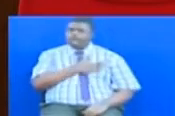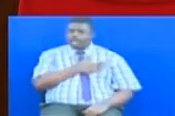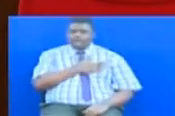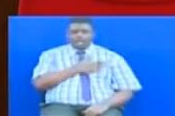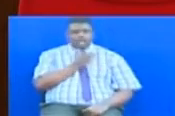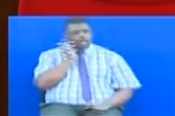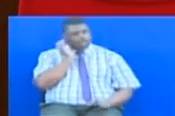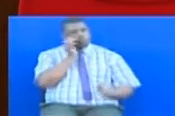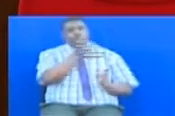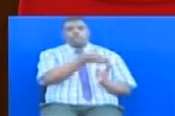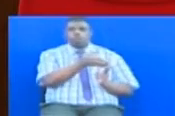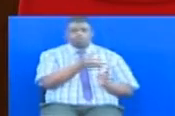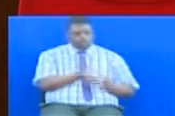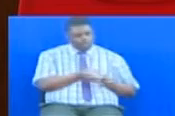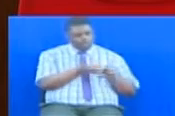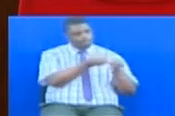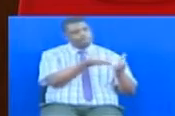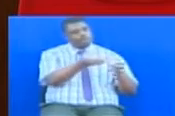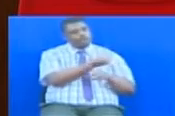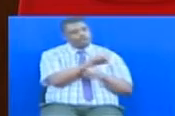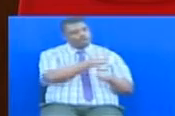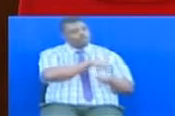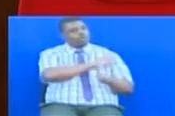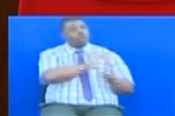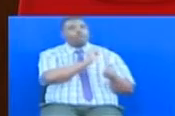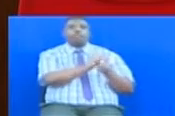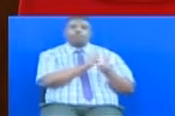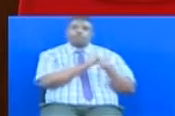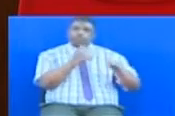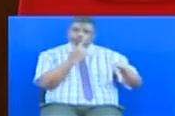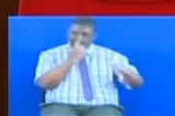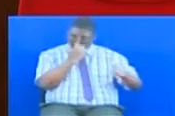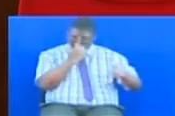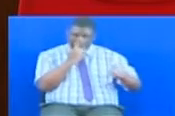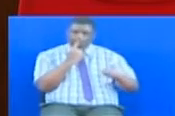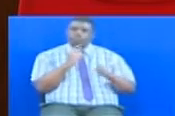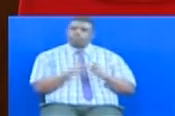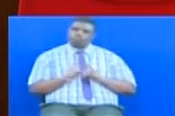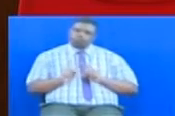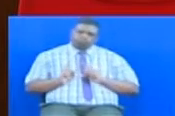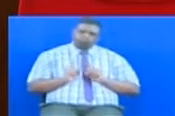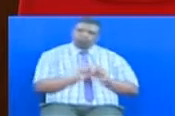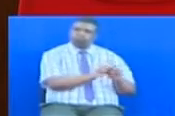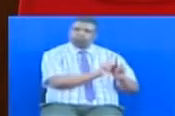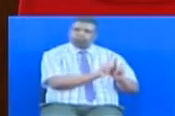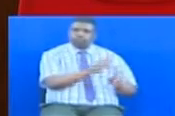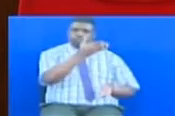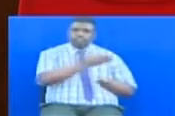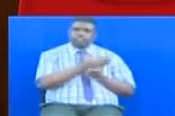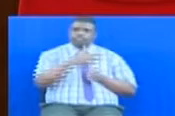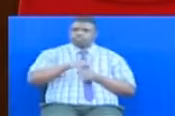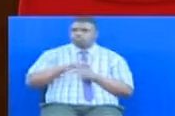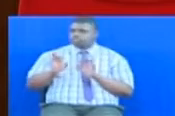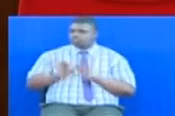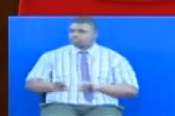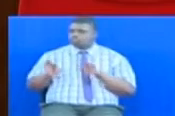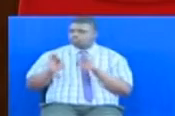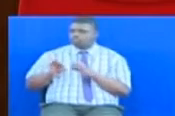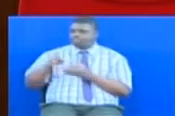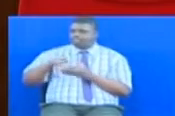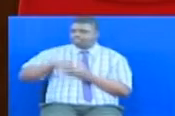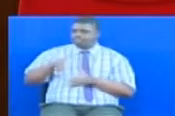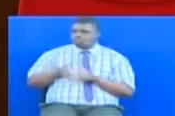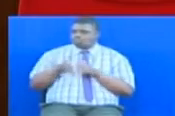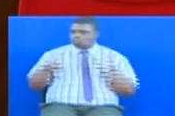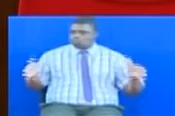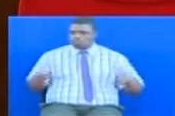walengwa. Sasa tunao wajibu wa kutembea pamoja nchini yetu, lazima tuhakikishe matumizi yanakuwa mazuri na yanatoa manufaa makubwa kwa